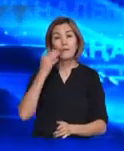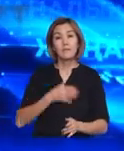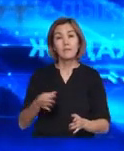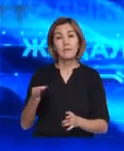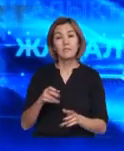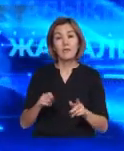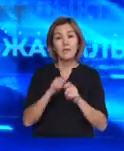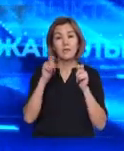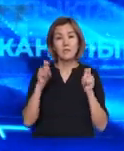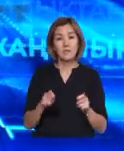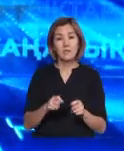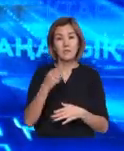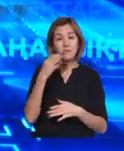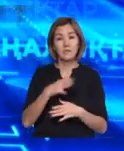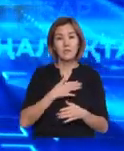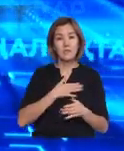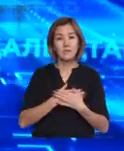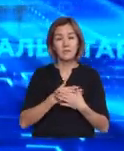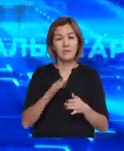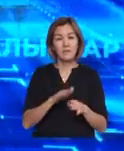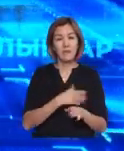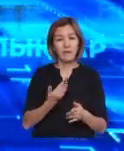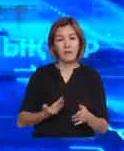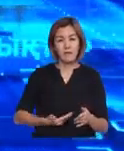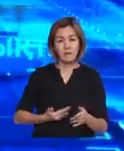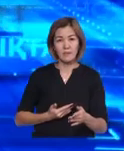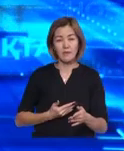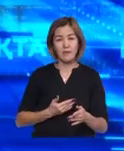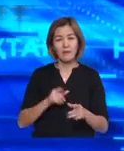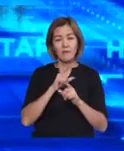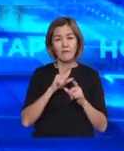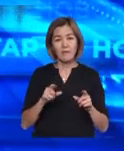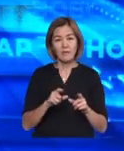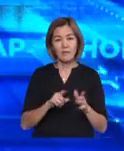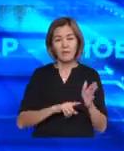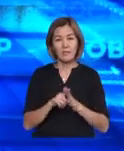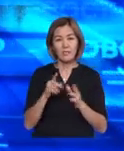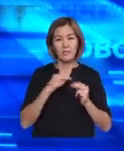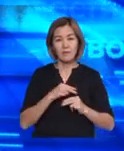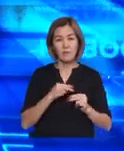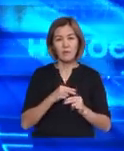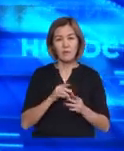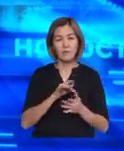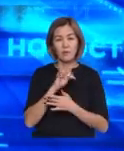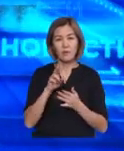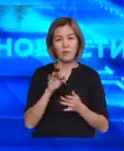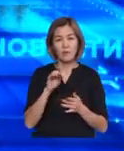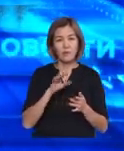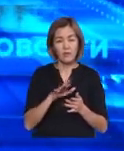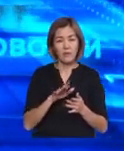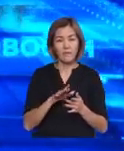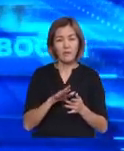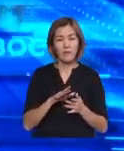В Алматинской области открылся очередной центр активного долголетия. Филиал учреждения начал свою работу в городе Кунаев.